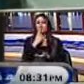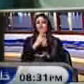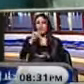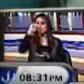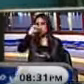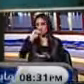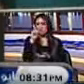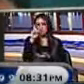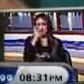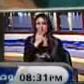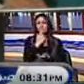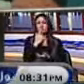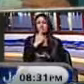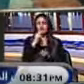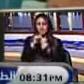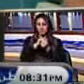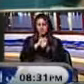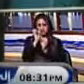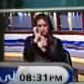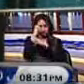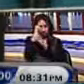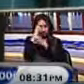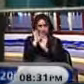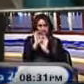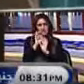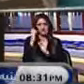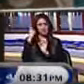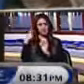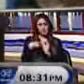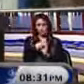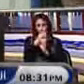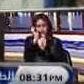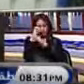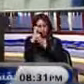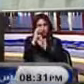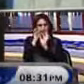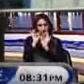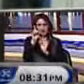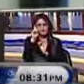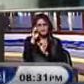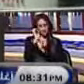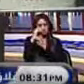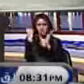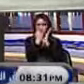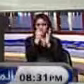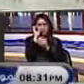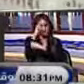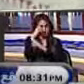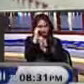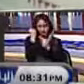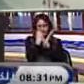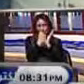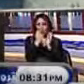للشرب، يتم تحليله بطريقة علمية وطريقة صحيحة في المعامل المعتمدة لظهور